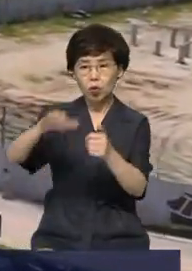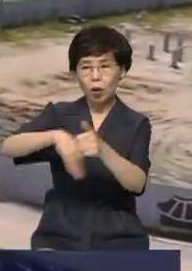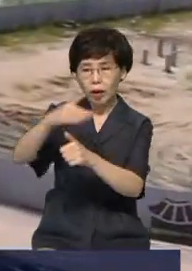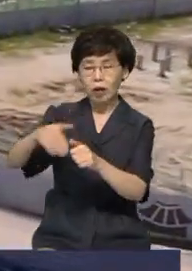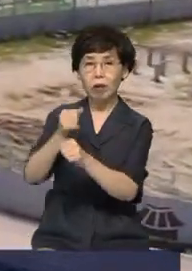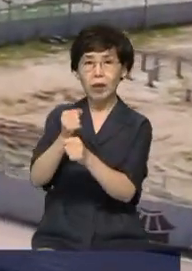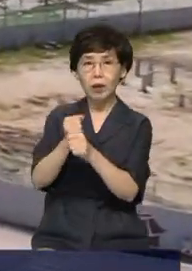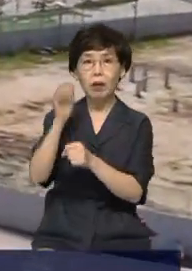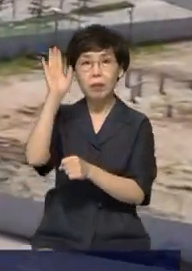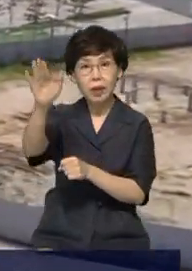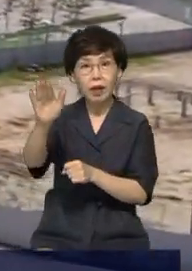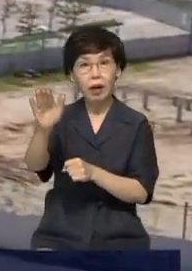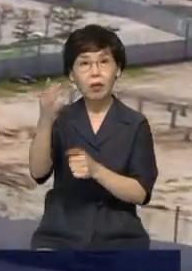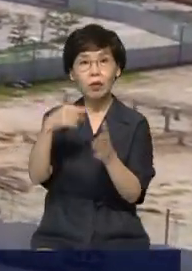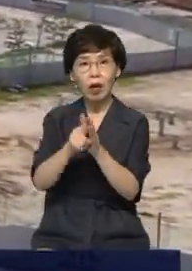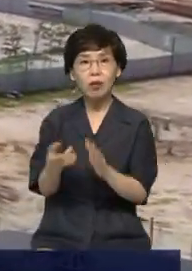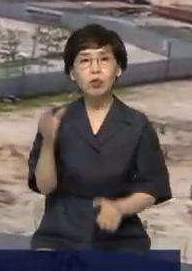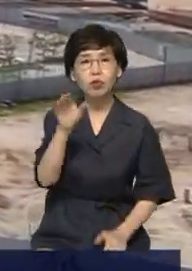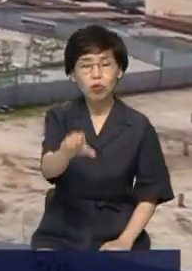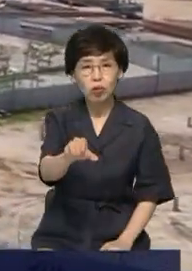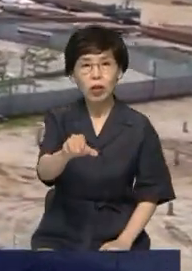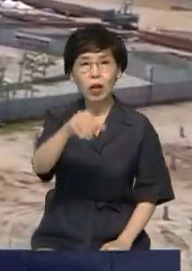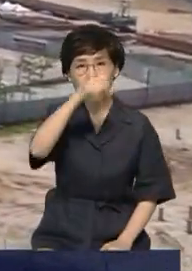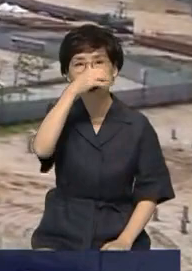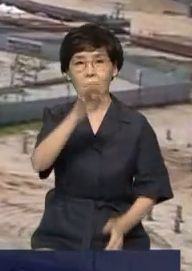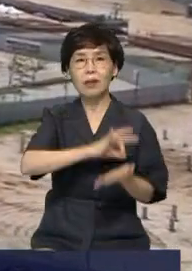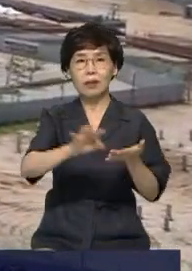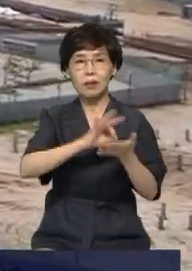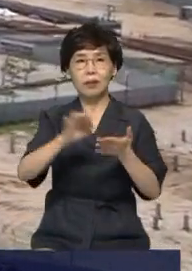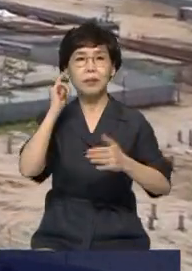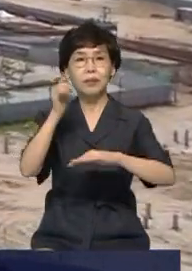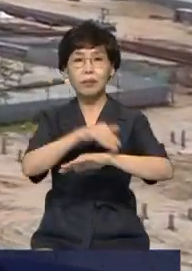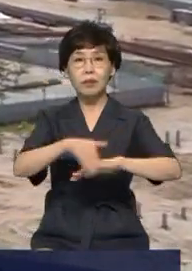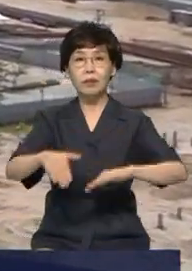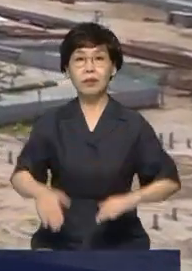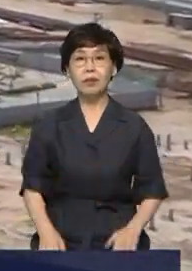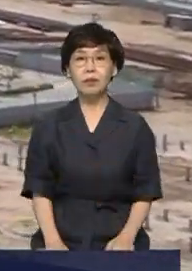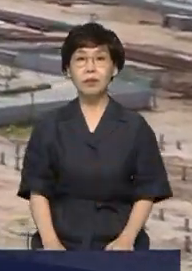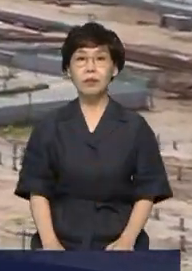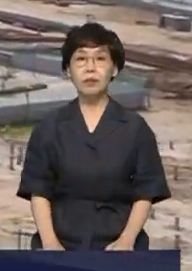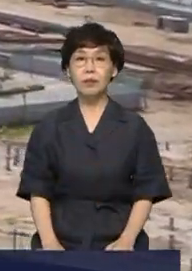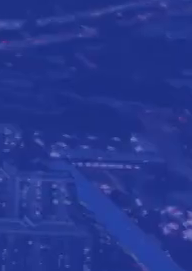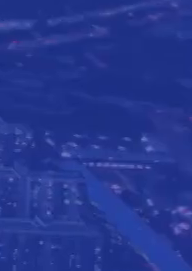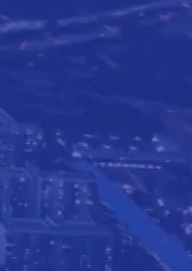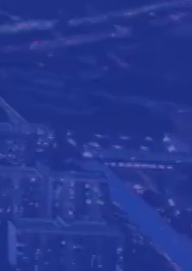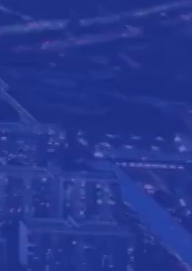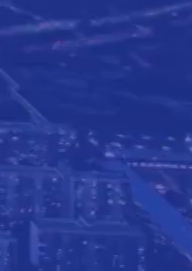보강, 미래 세대 투자 등에 예산을 투입할 계획입니다. SBS 김호선입니다.